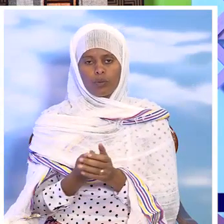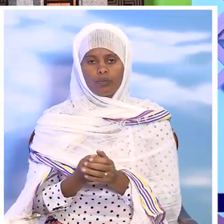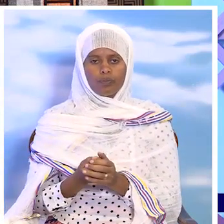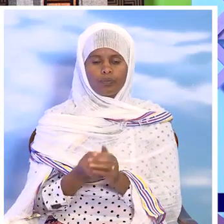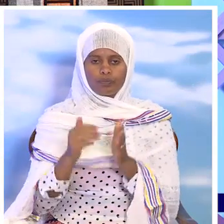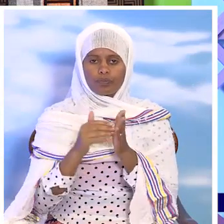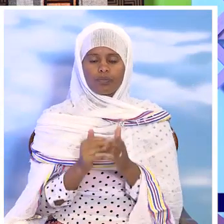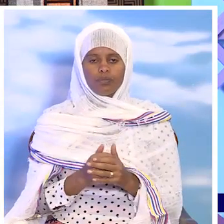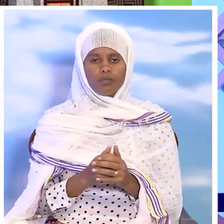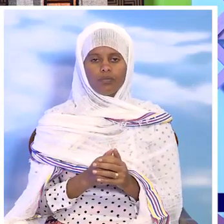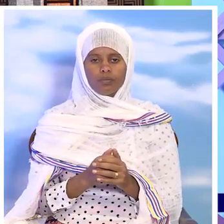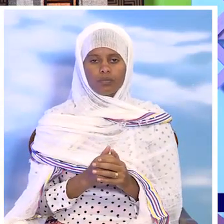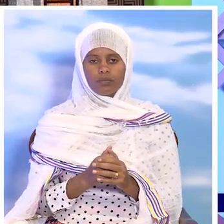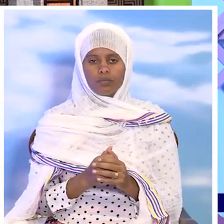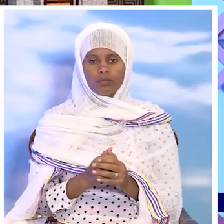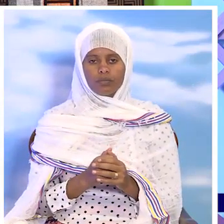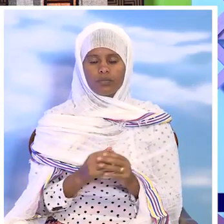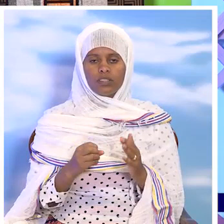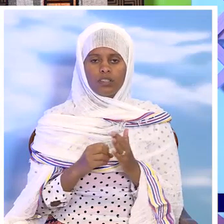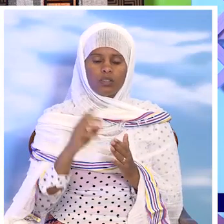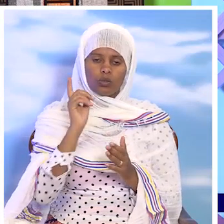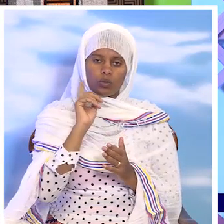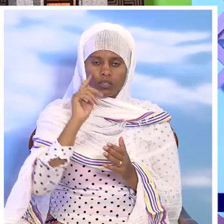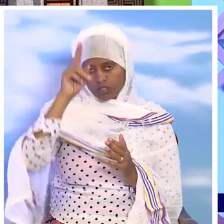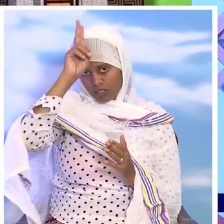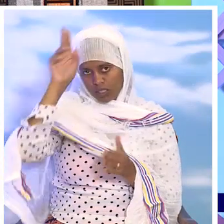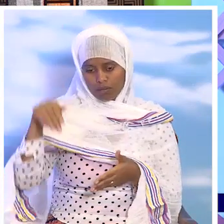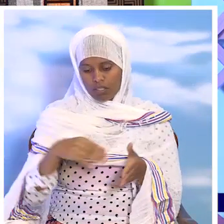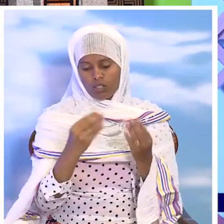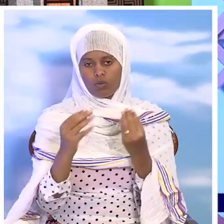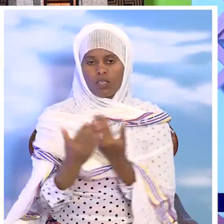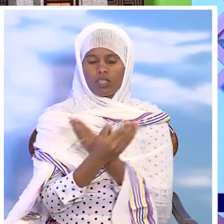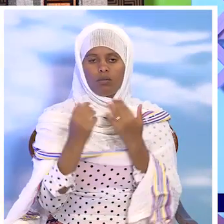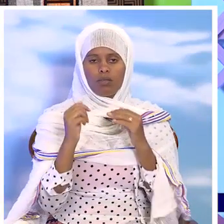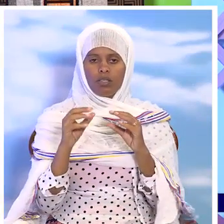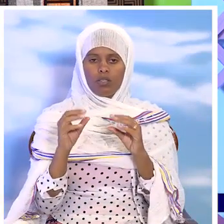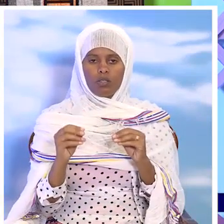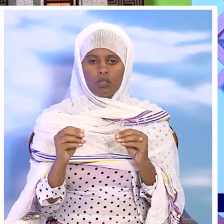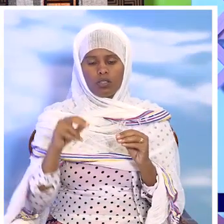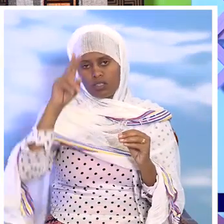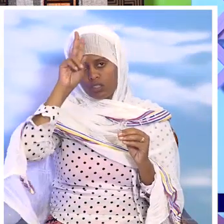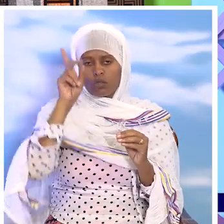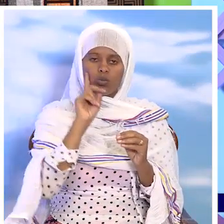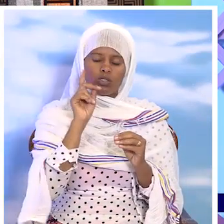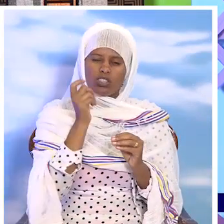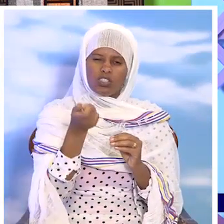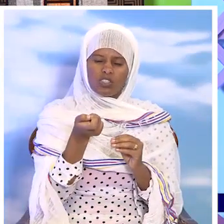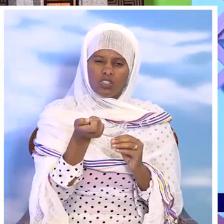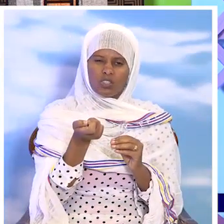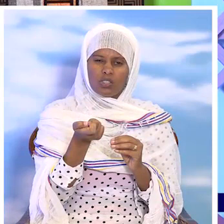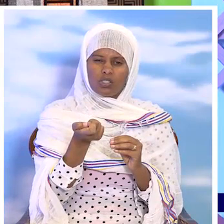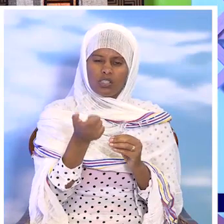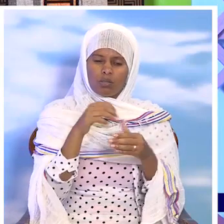እዩ። ስለዚ ኩሉ ግዜ ንሰይጣን መገዲ ክንቦ ከምዘይግበኣና ንሰይጣን ኩሉ ግዜ ንእሽተይ